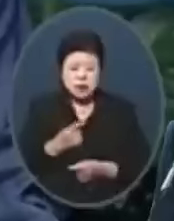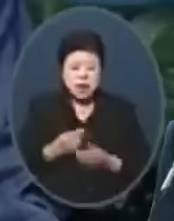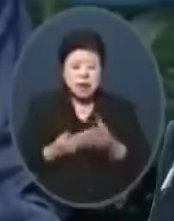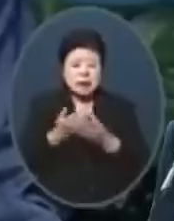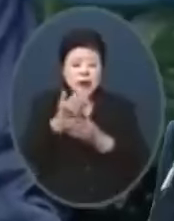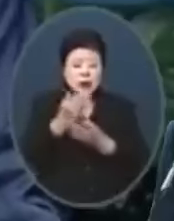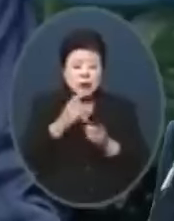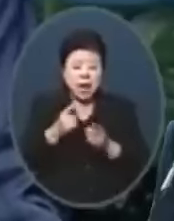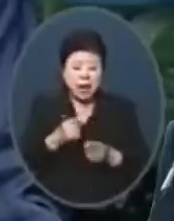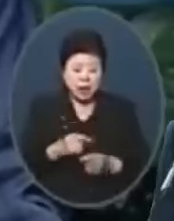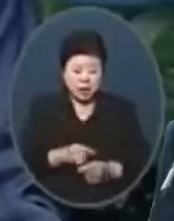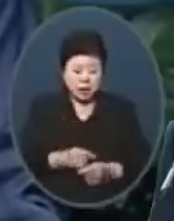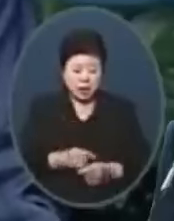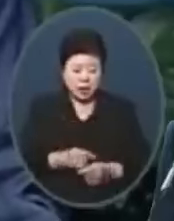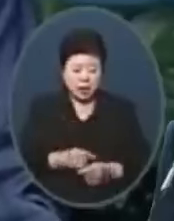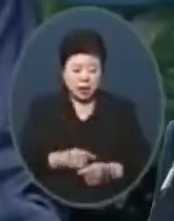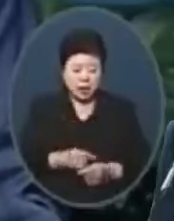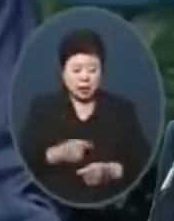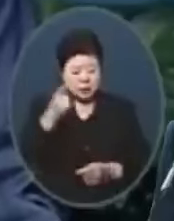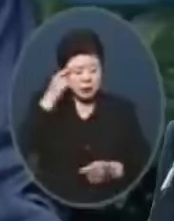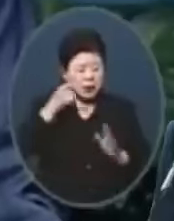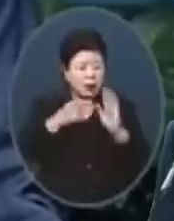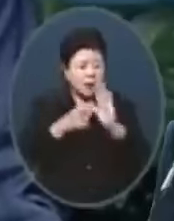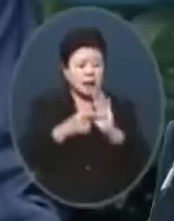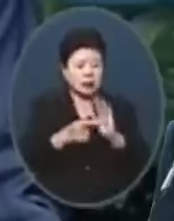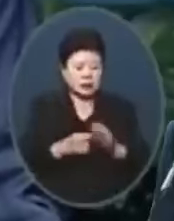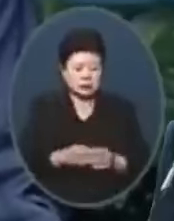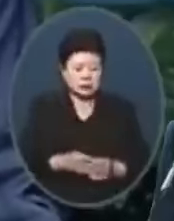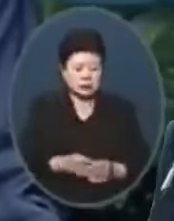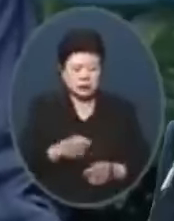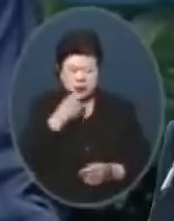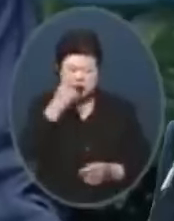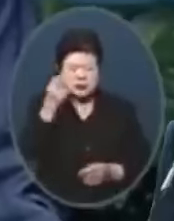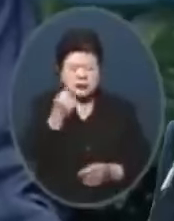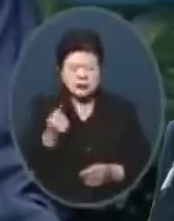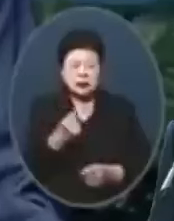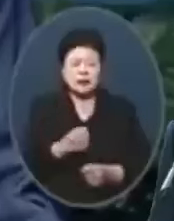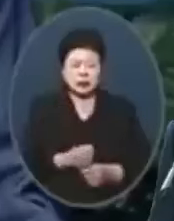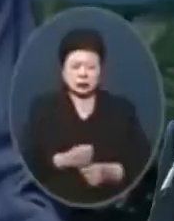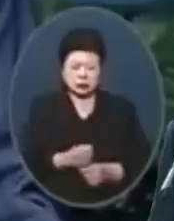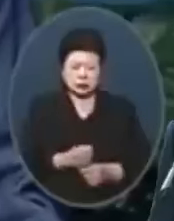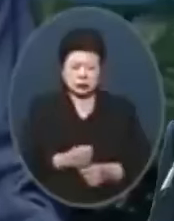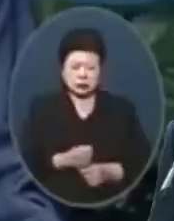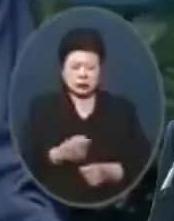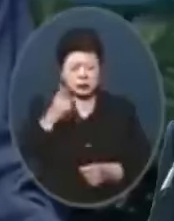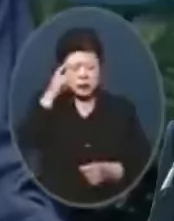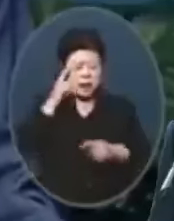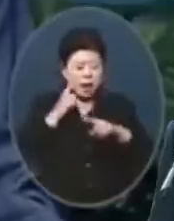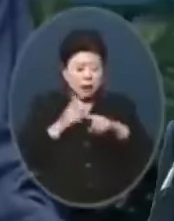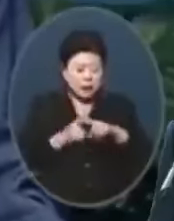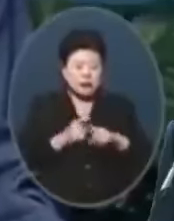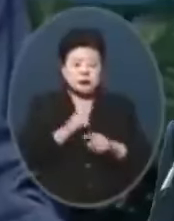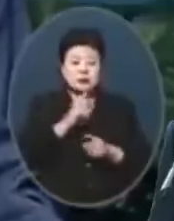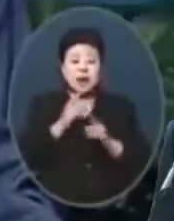하면 그 말이 나가서 부정적인 말은 나가서 썩게 만들고 긍정적인 말은 나가서